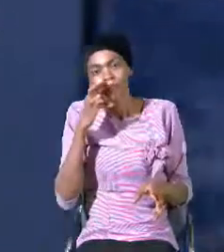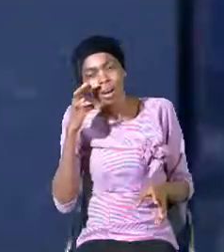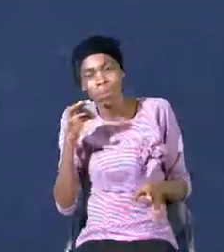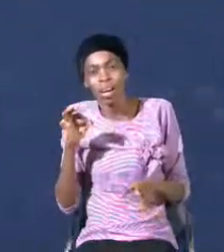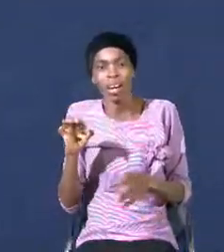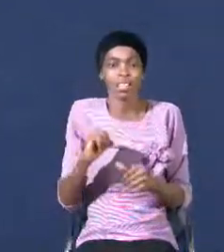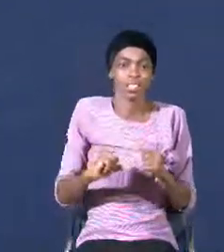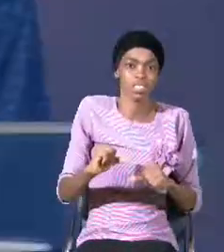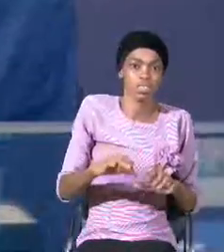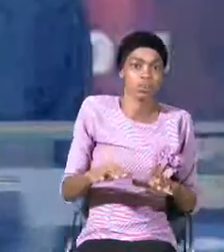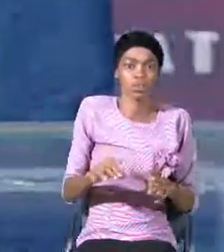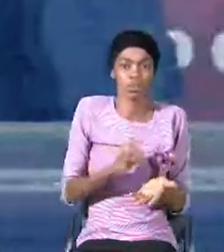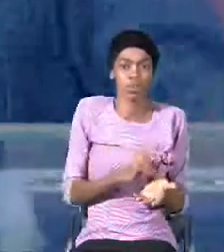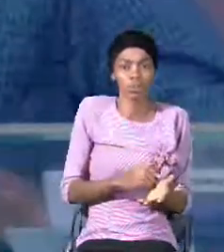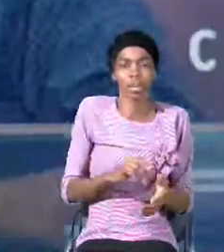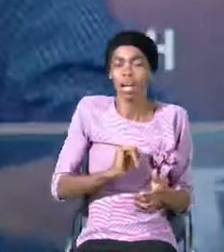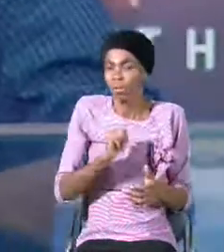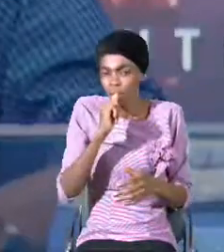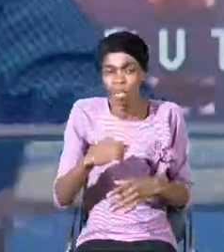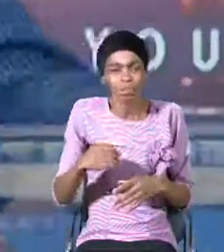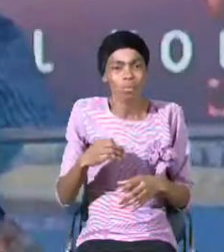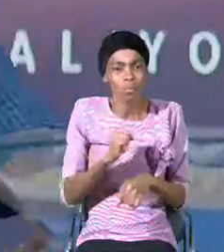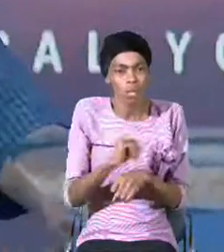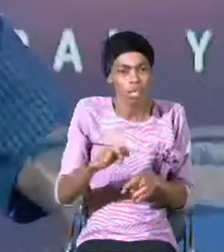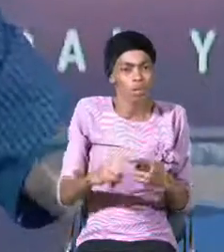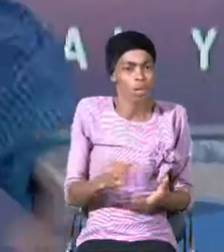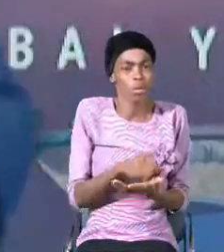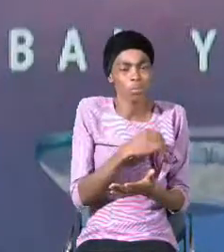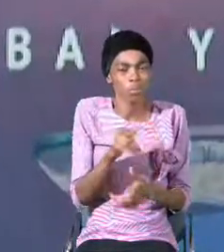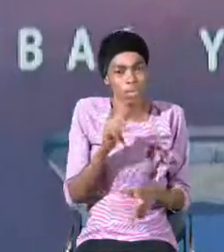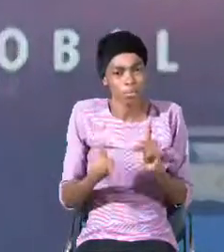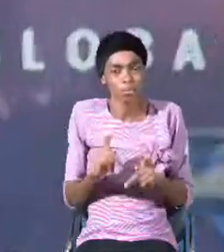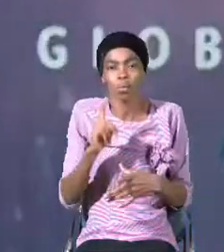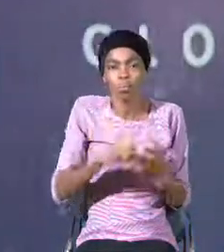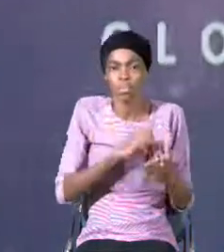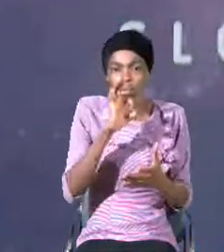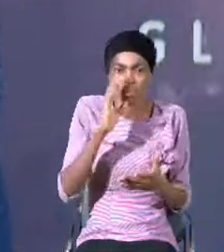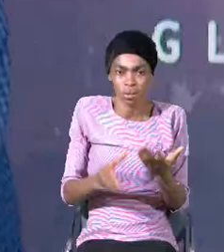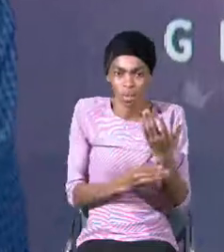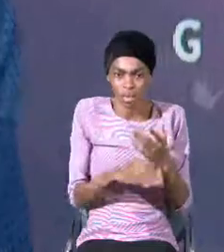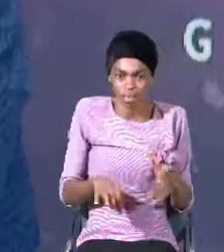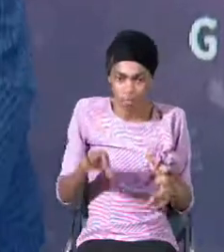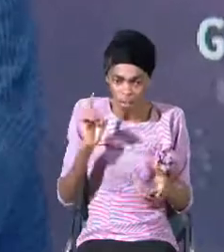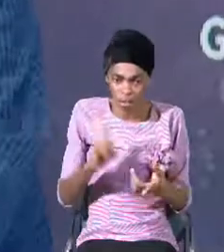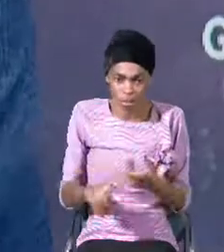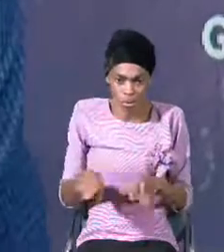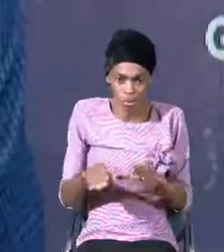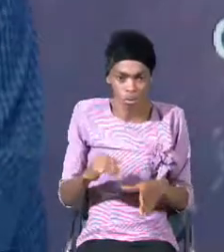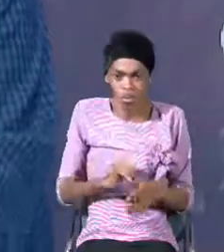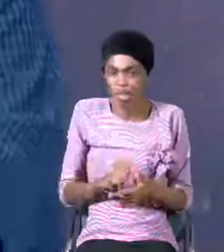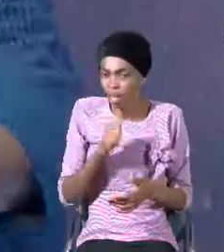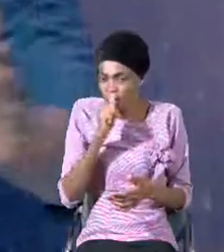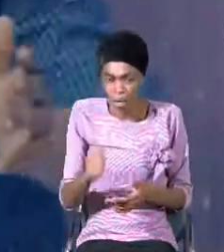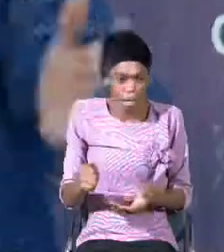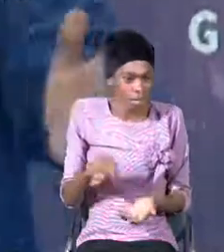un mécanicien? Tout ce que ta main trouve à faire, est-ce que je porte un